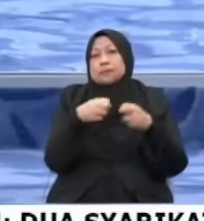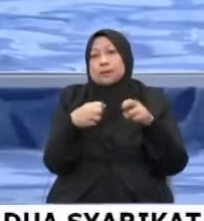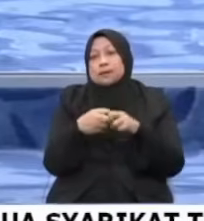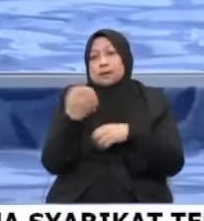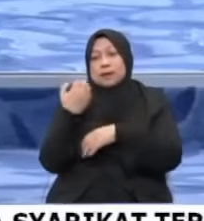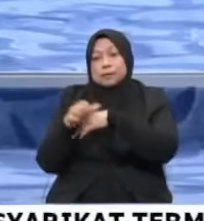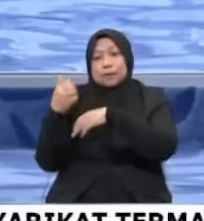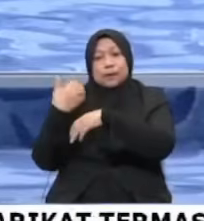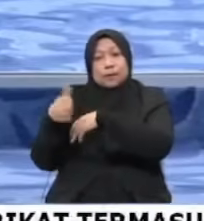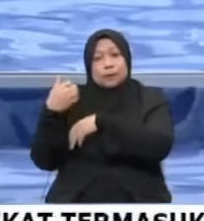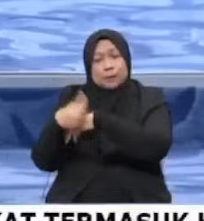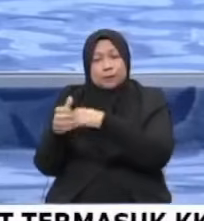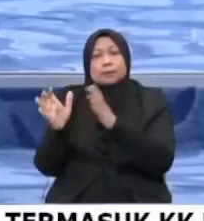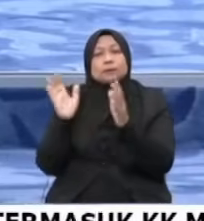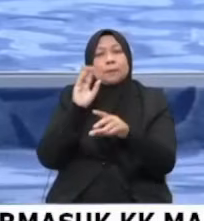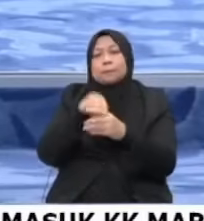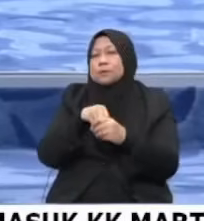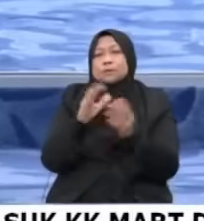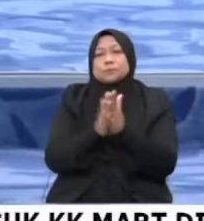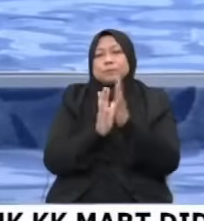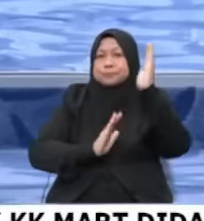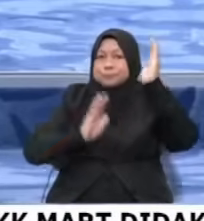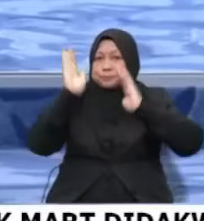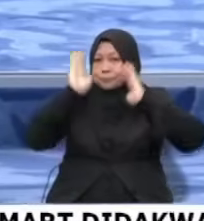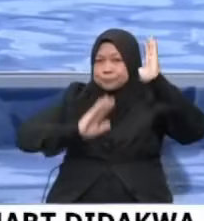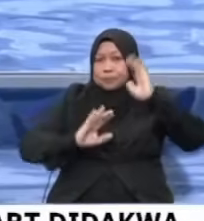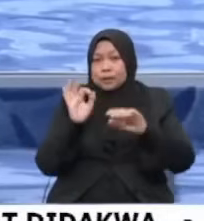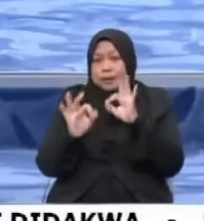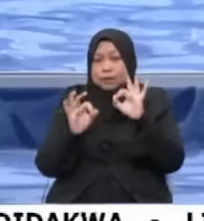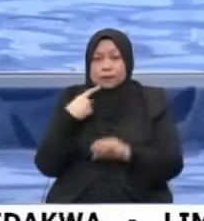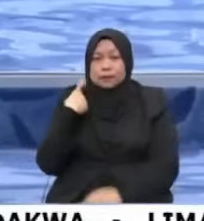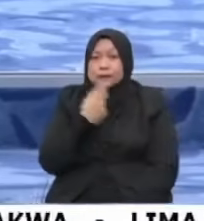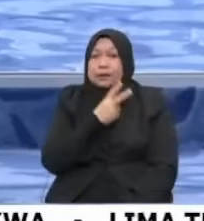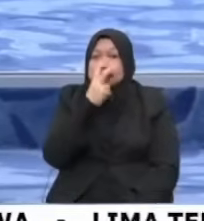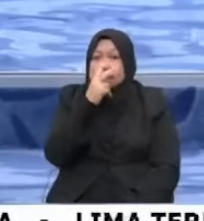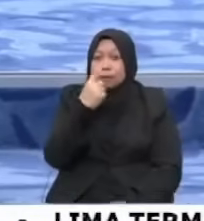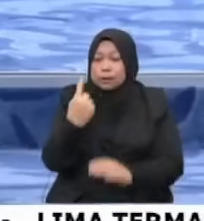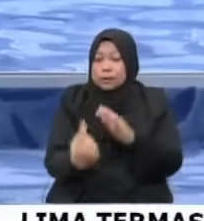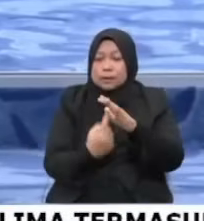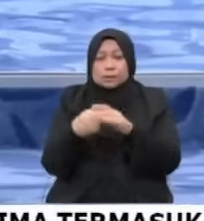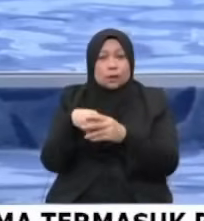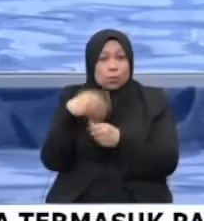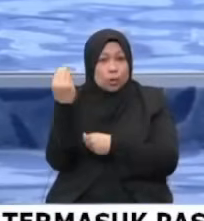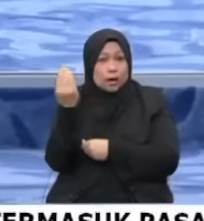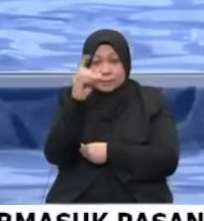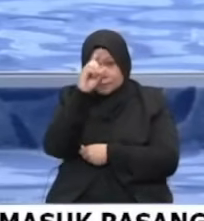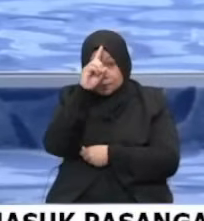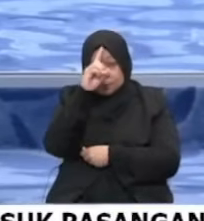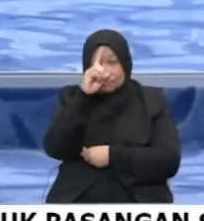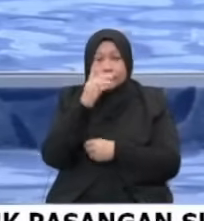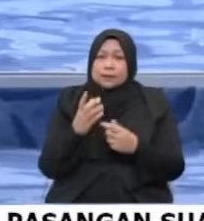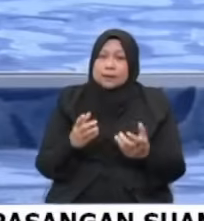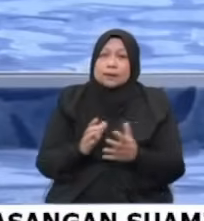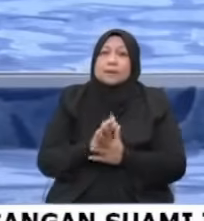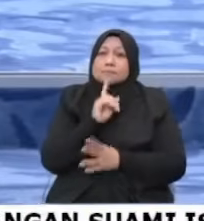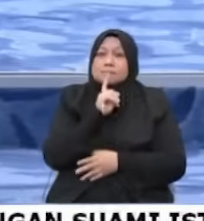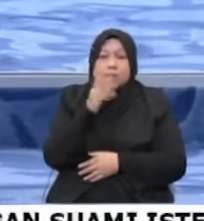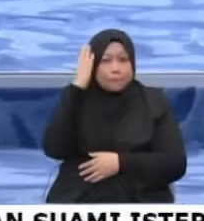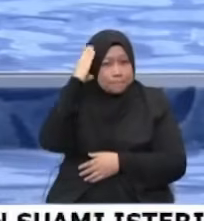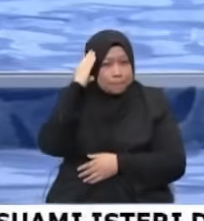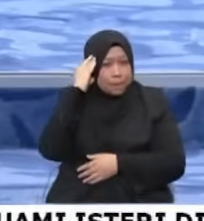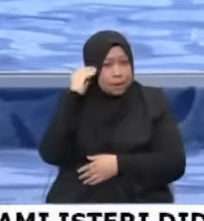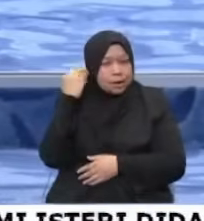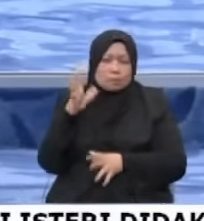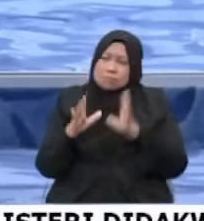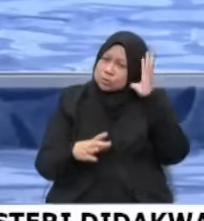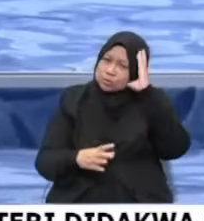yang eksport negara Cina termasuk Malaysia Tetapi kalau kita lihat umpamanya dasar luar Jerman setelah pengalaman mereka